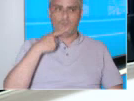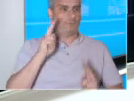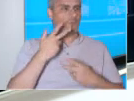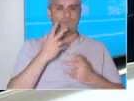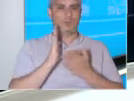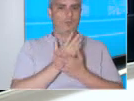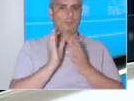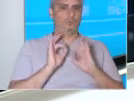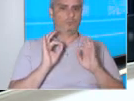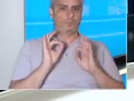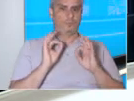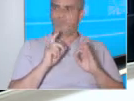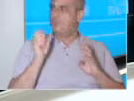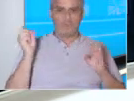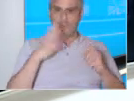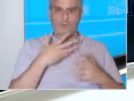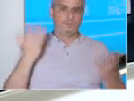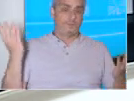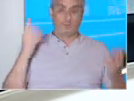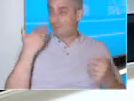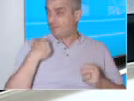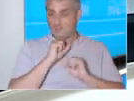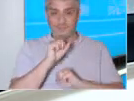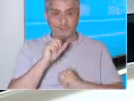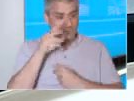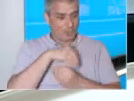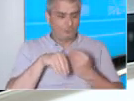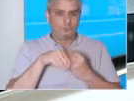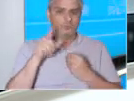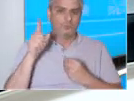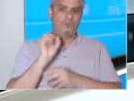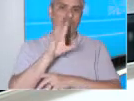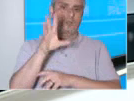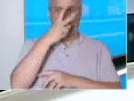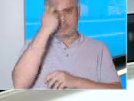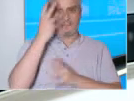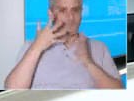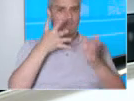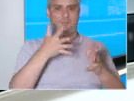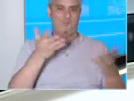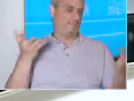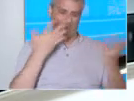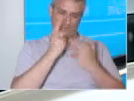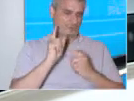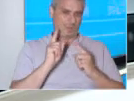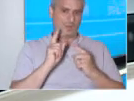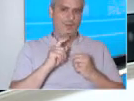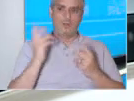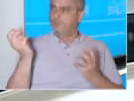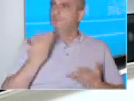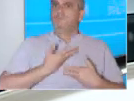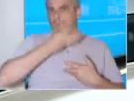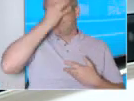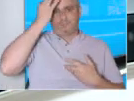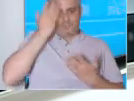איתם כלום. בא לא משמיים, הייתי אומר, אם הייתי חסיד של קונספירציות, שהוא שלח ערבים לתקוף, אבל ברור שזה לא קרה. זה בא לא